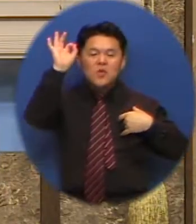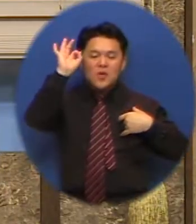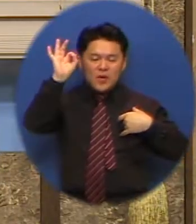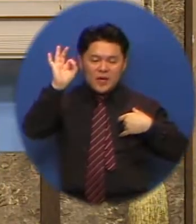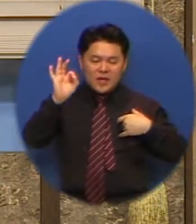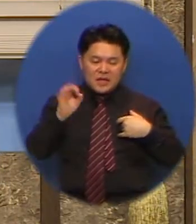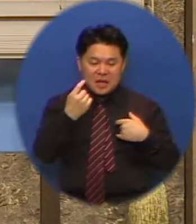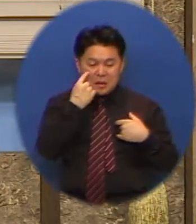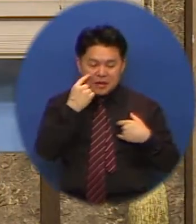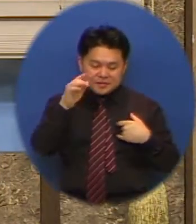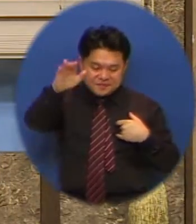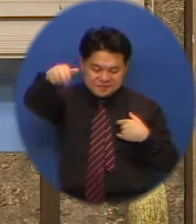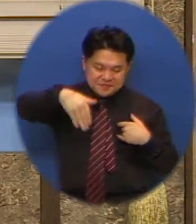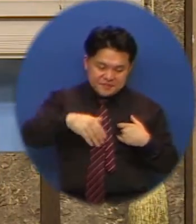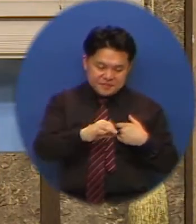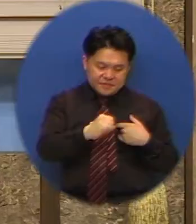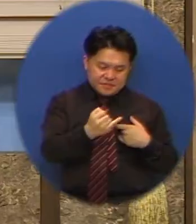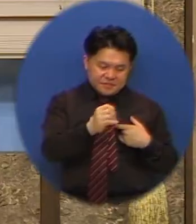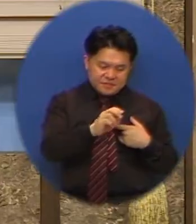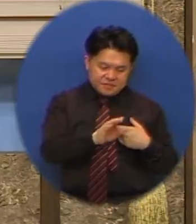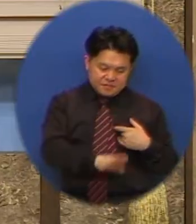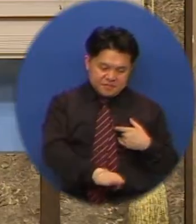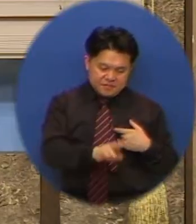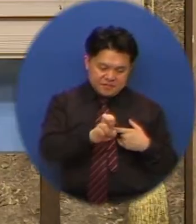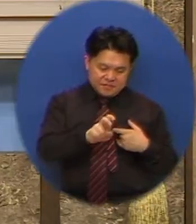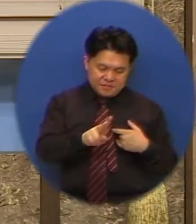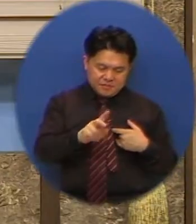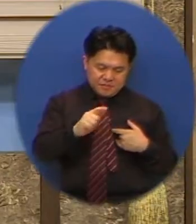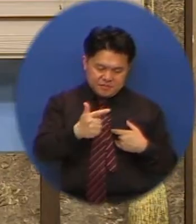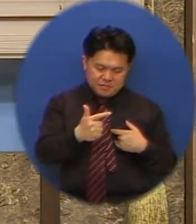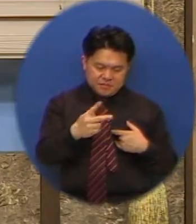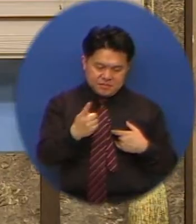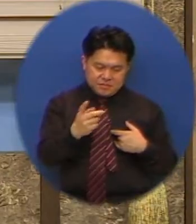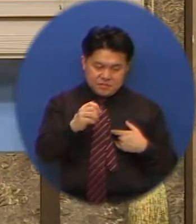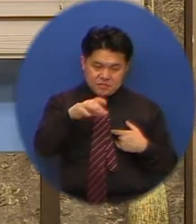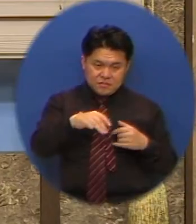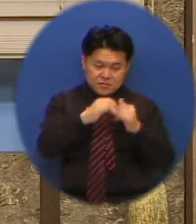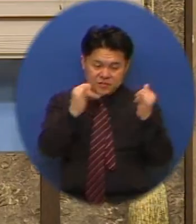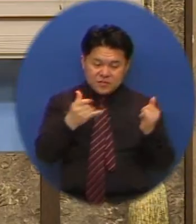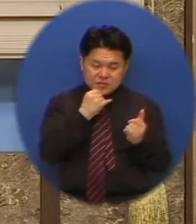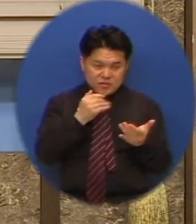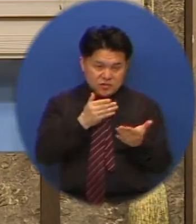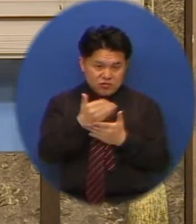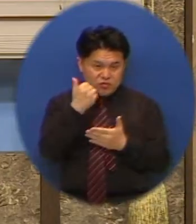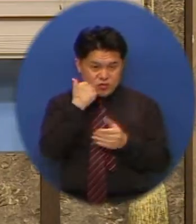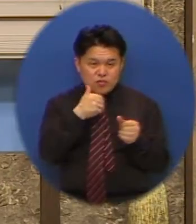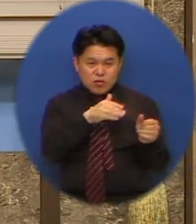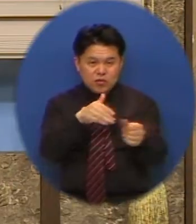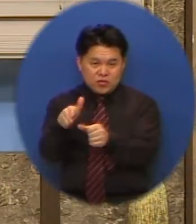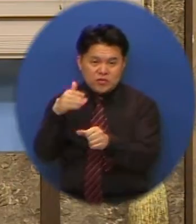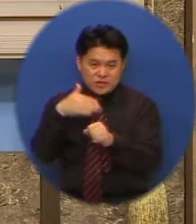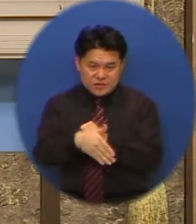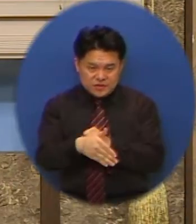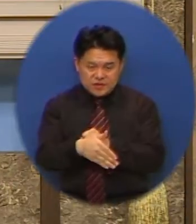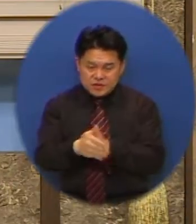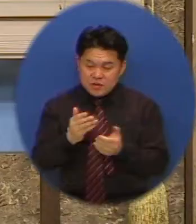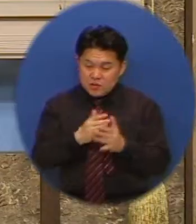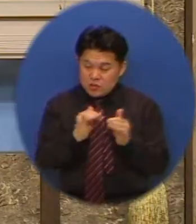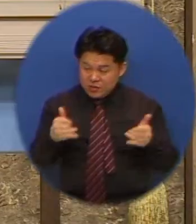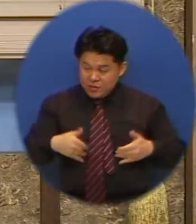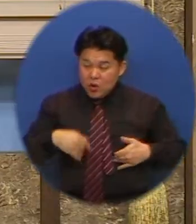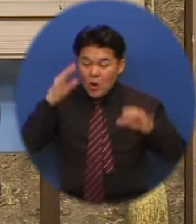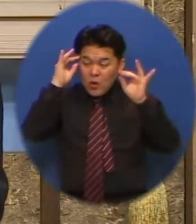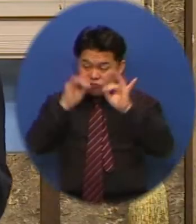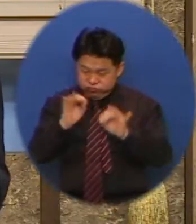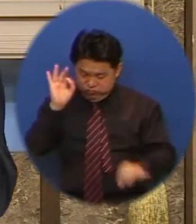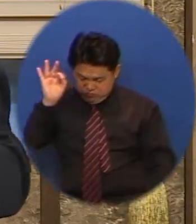해가지고 읍면동에 사회복지 전문 요원을 배치라는 그러니까 전문가가 필요하다는 의견에는 동의를